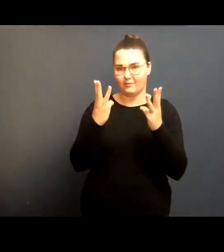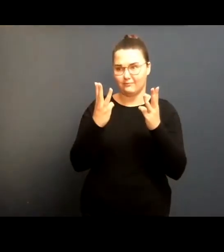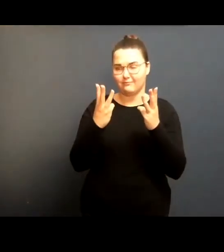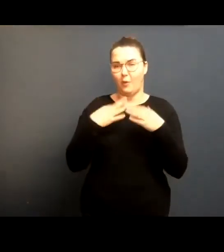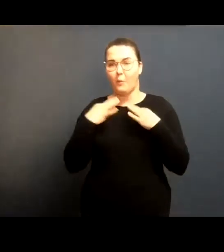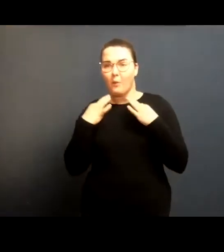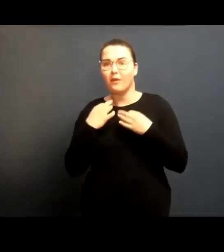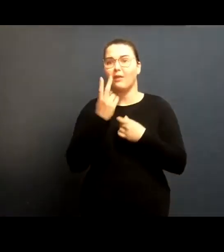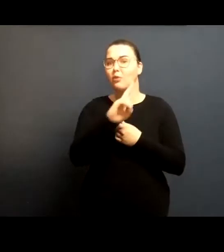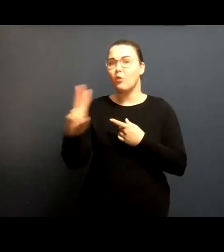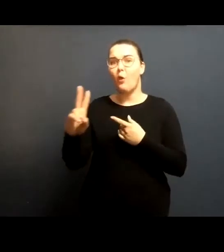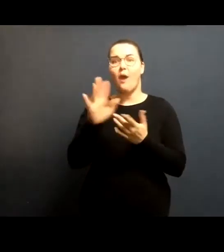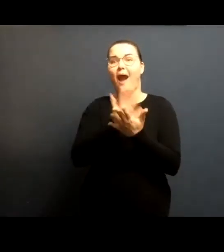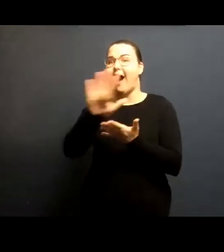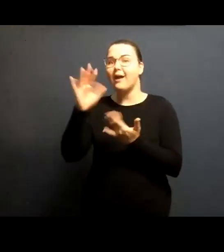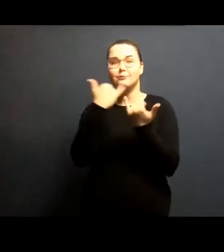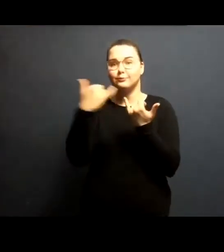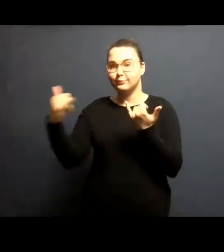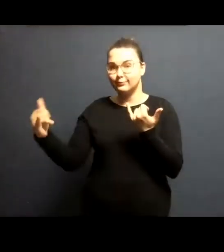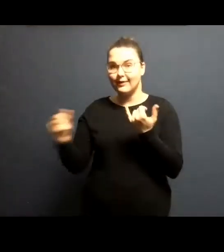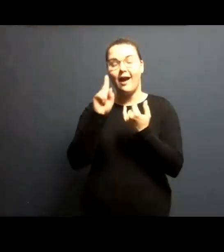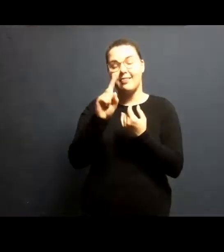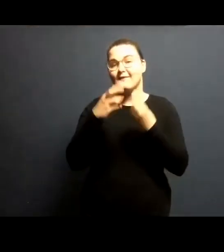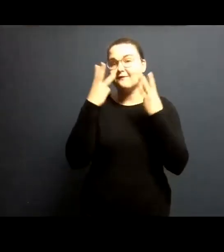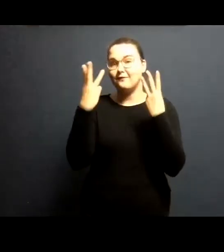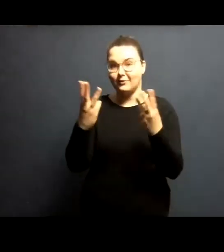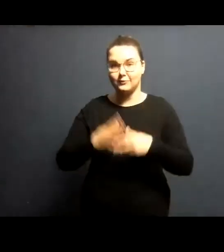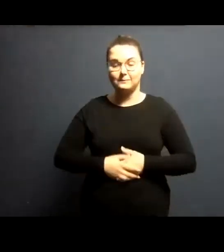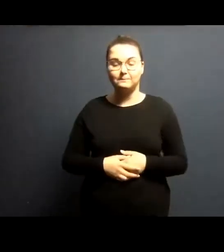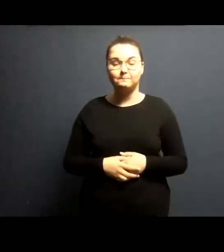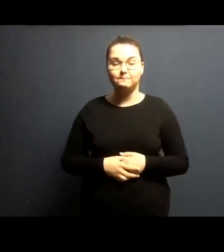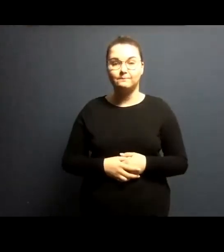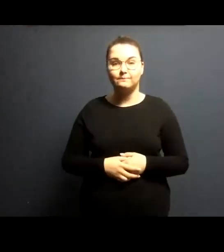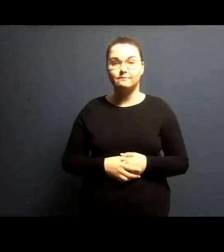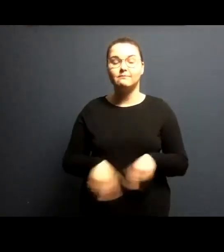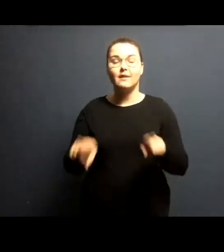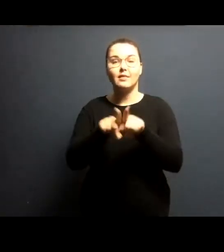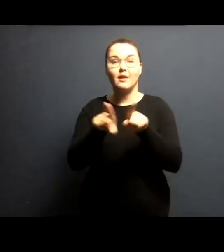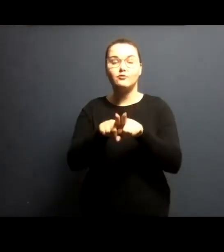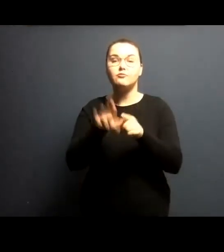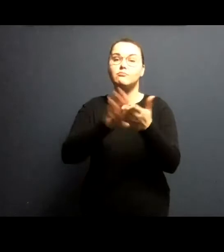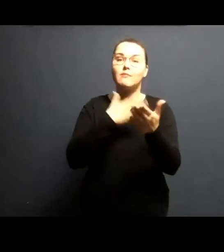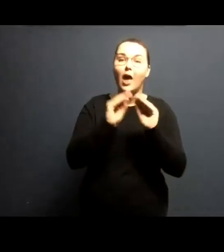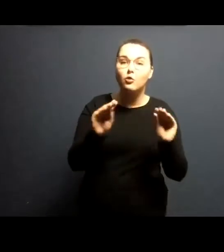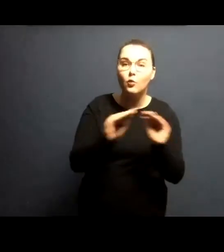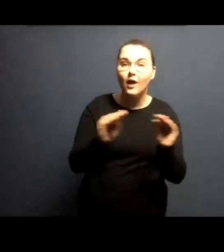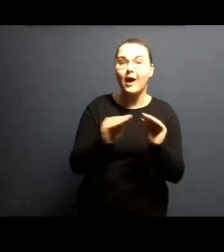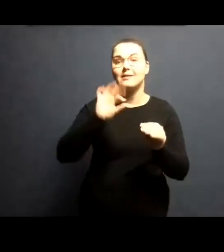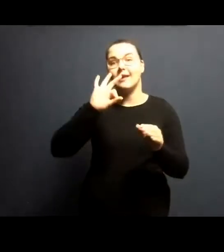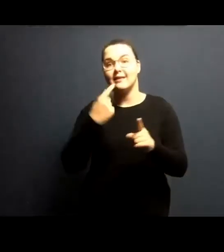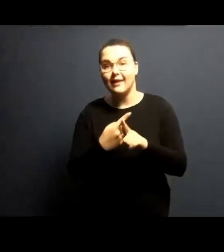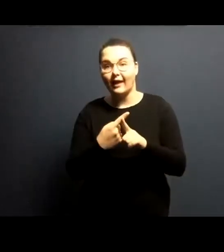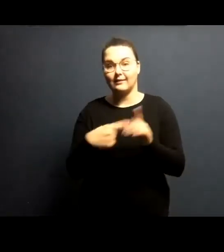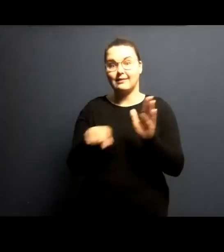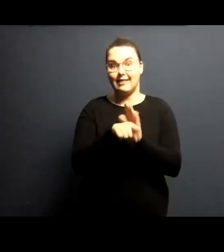bardzo różnych aspektach życia społecznego jest dzisiaj bardzo ceniony i tutaj zarówno takie aspekty jak edukacja seksualna dla dzieci, jak